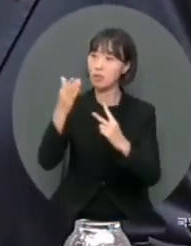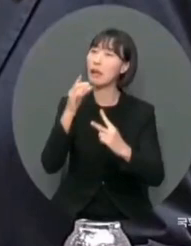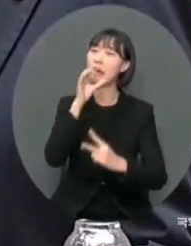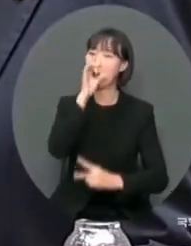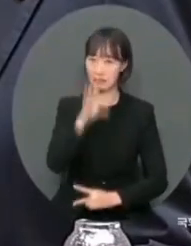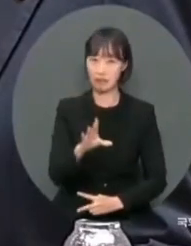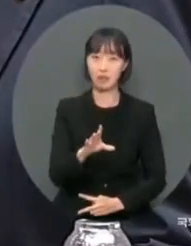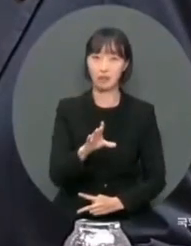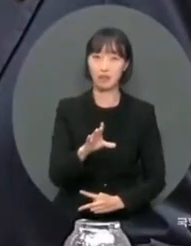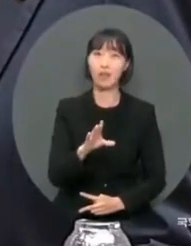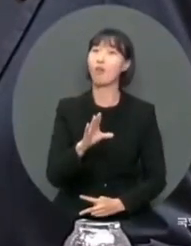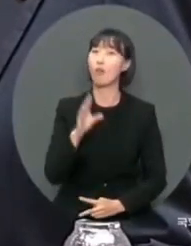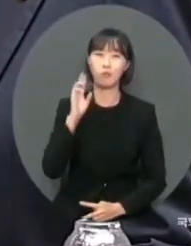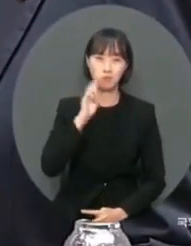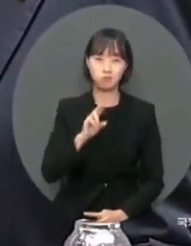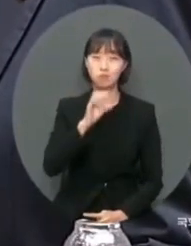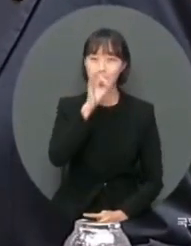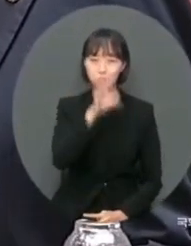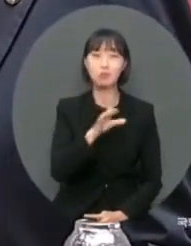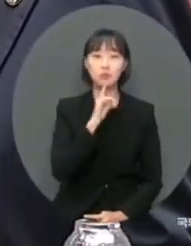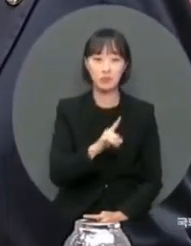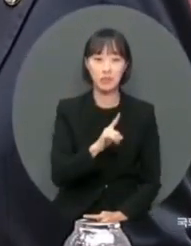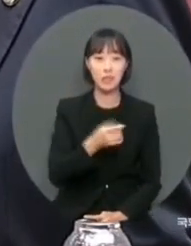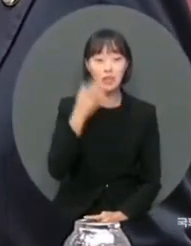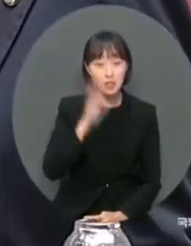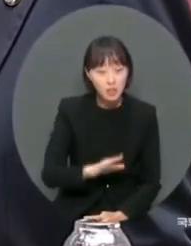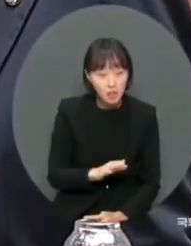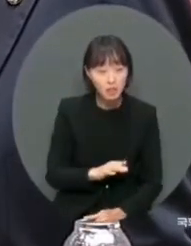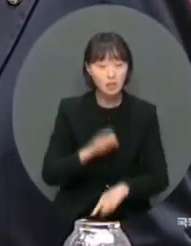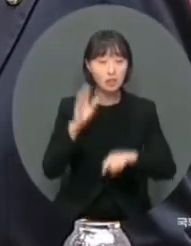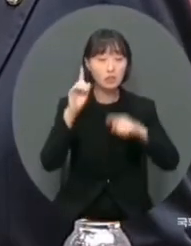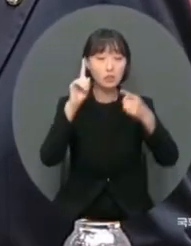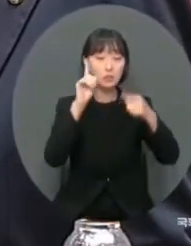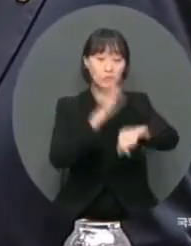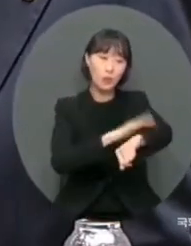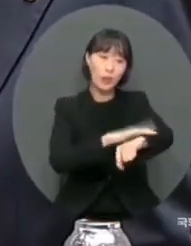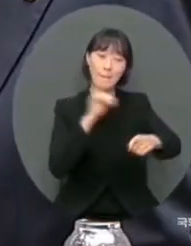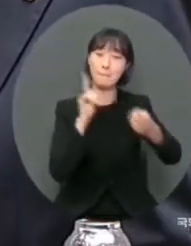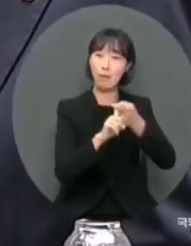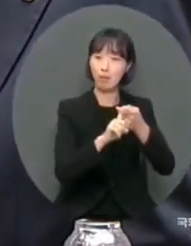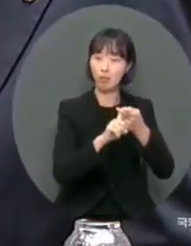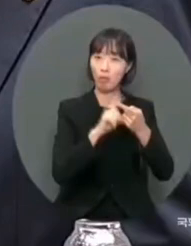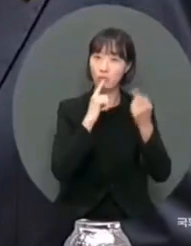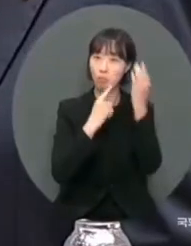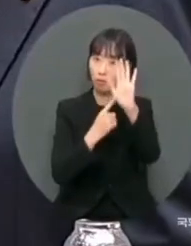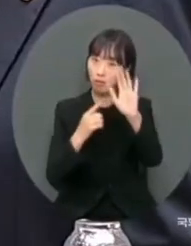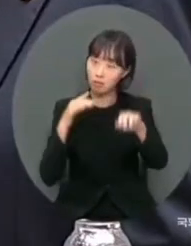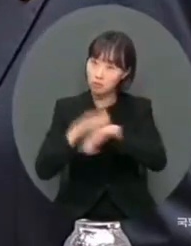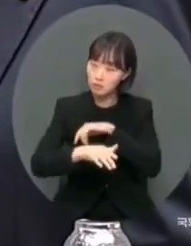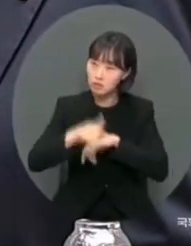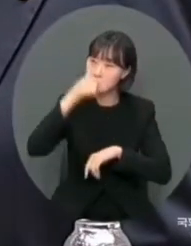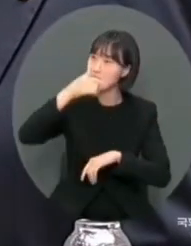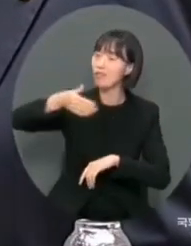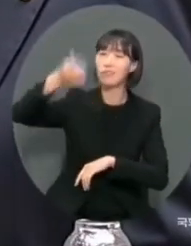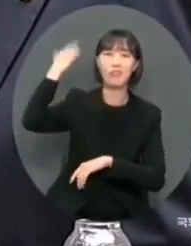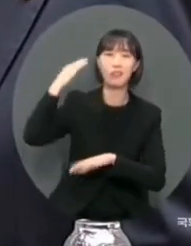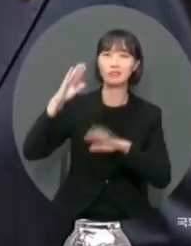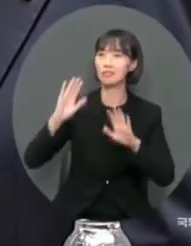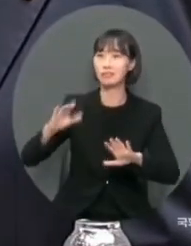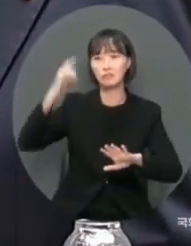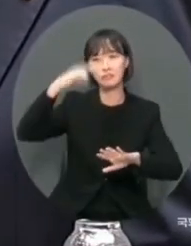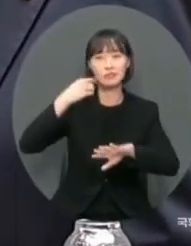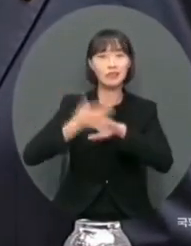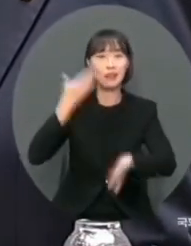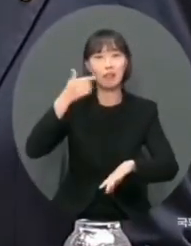불구하고 좌편향이라는 표현을 쓴 것 자체가 저는 굉장히 구시대적 발상이라고 생각을 합니다. 그러나 해당